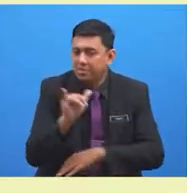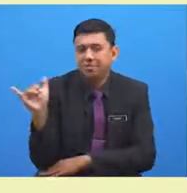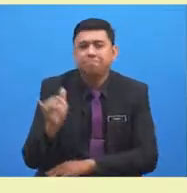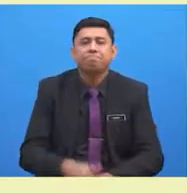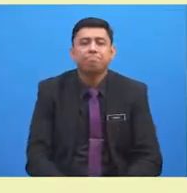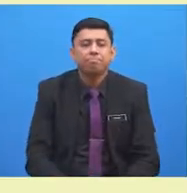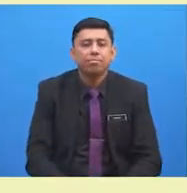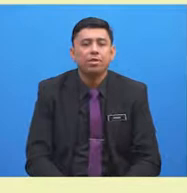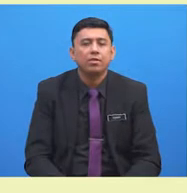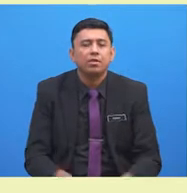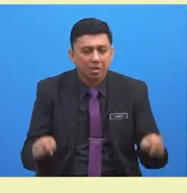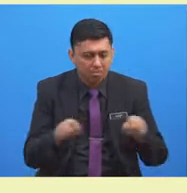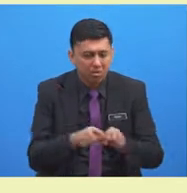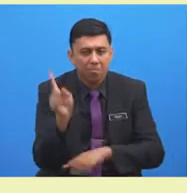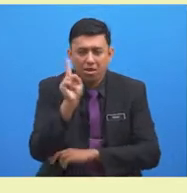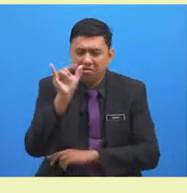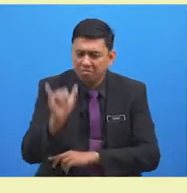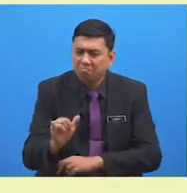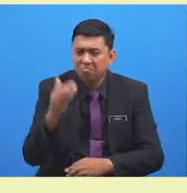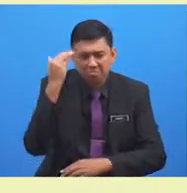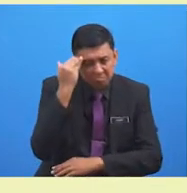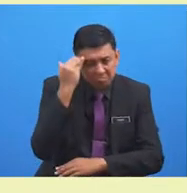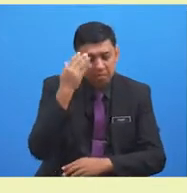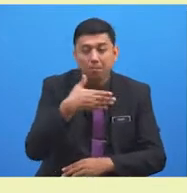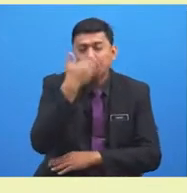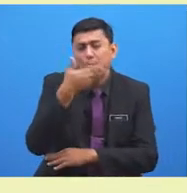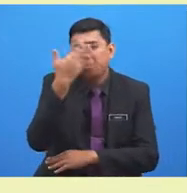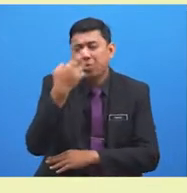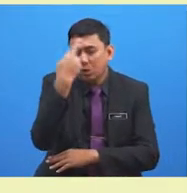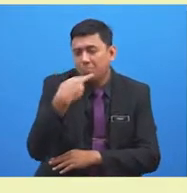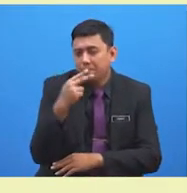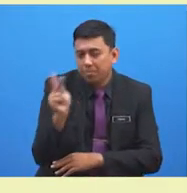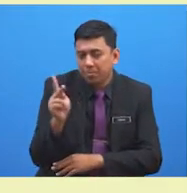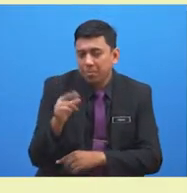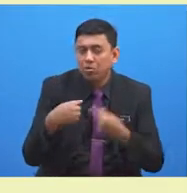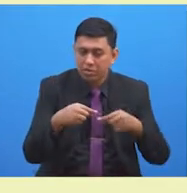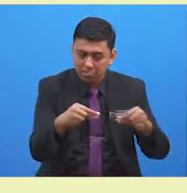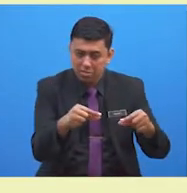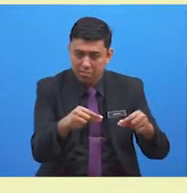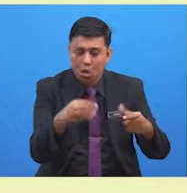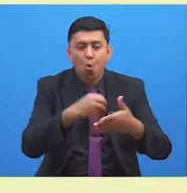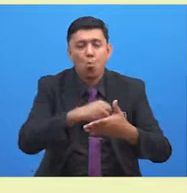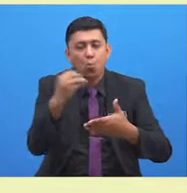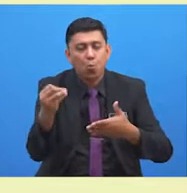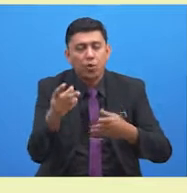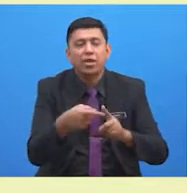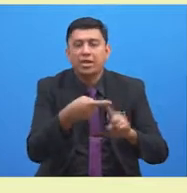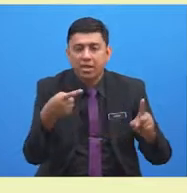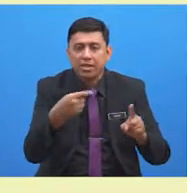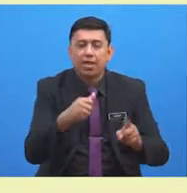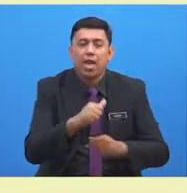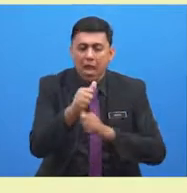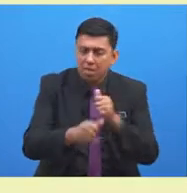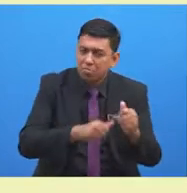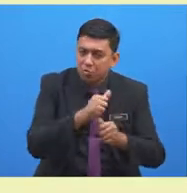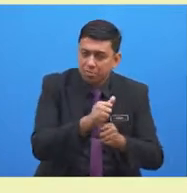yang kita ketahui, pernafasan merupakan pergerakan oksigen dari atmosfera menuju ke sel